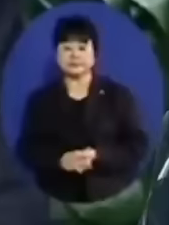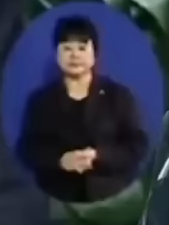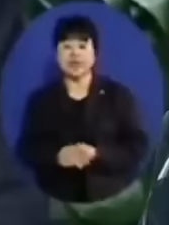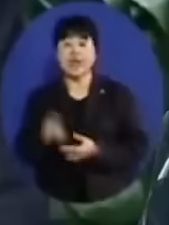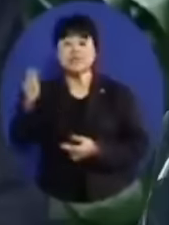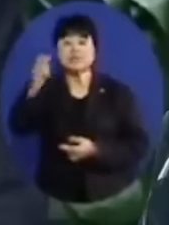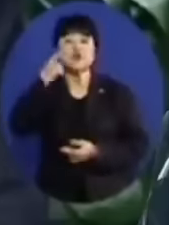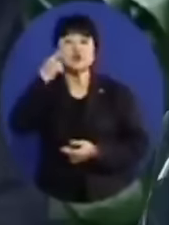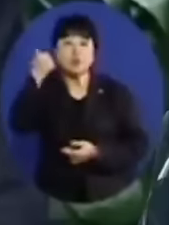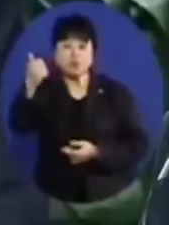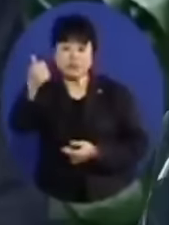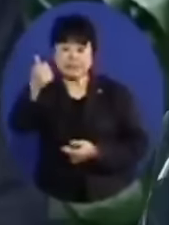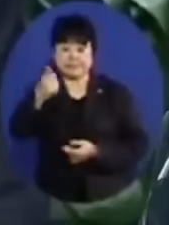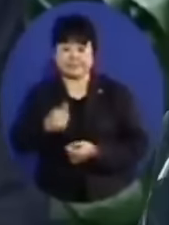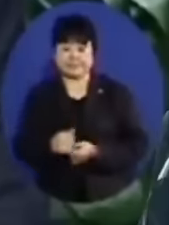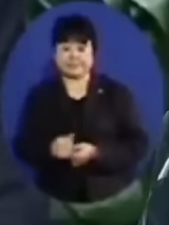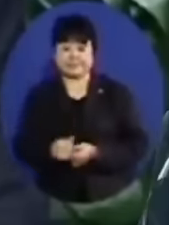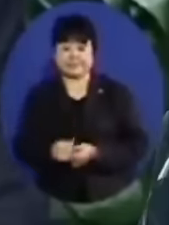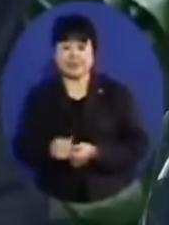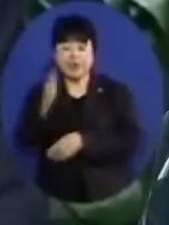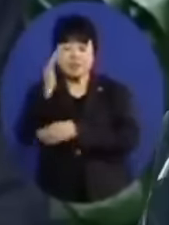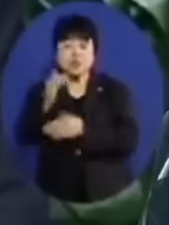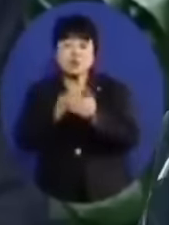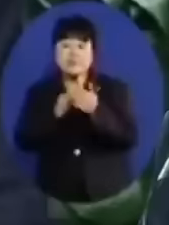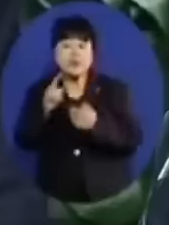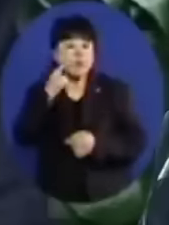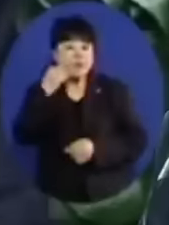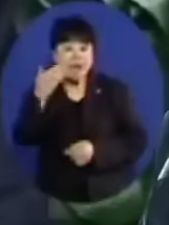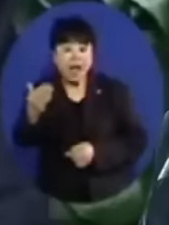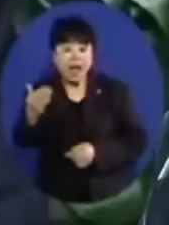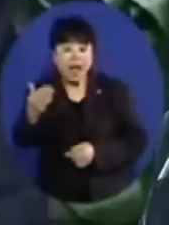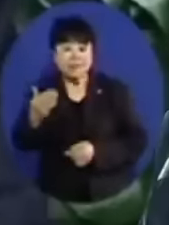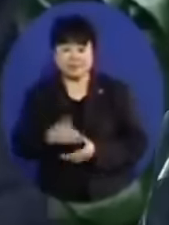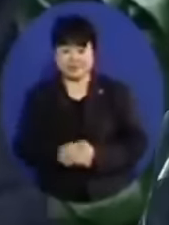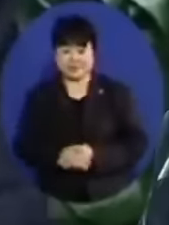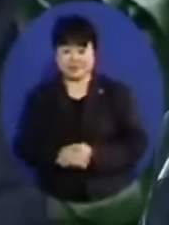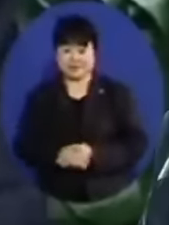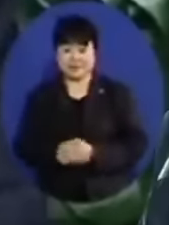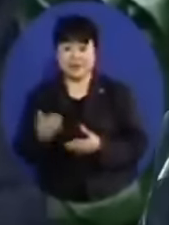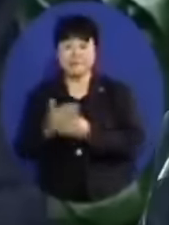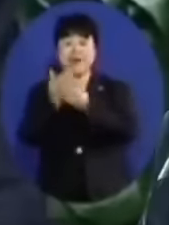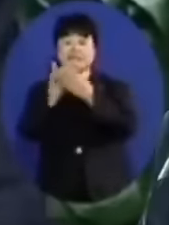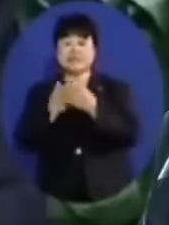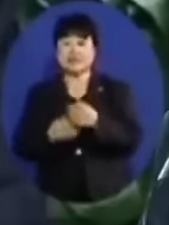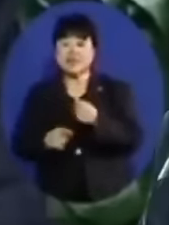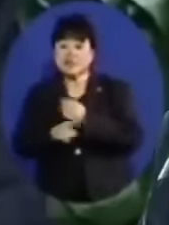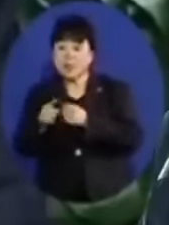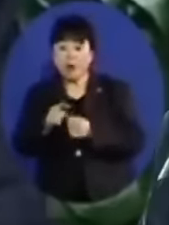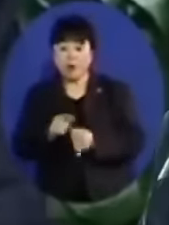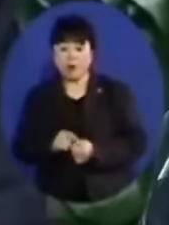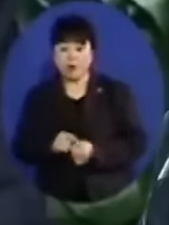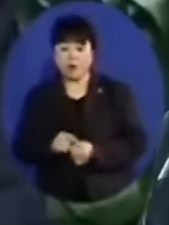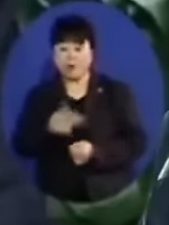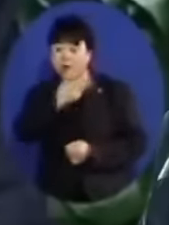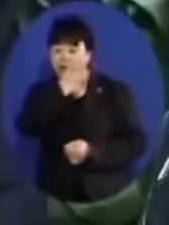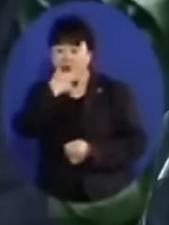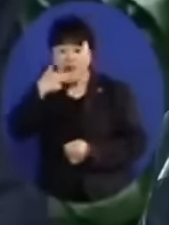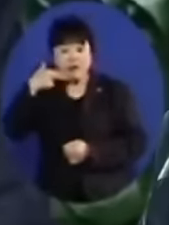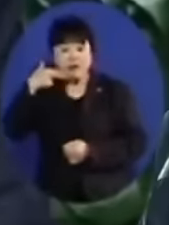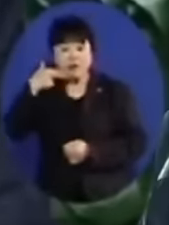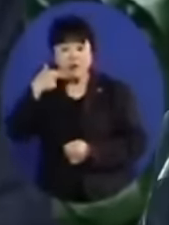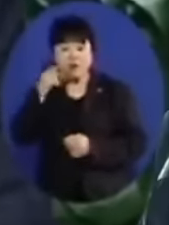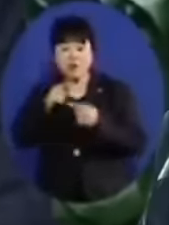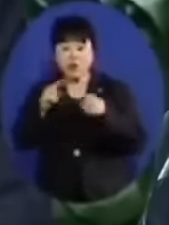스펄슨 목사님 비서진에 가서 물었습니다. 이게 어찌된 일입니까? 왜 런던에 교회가 이렇게